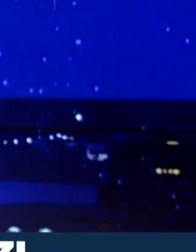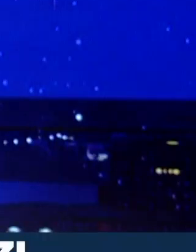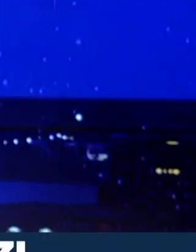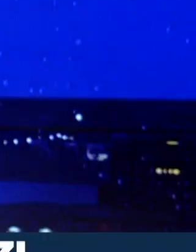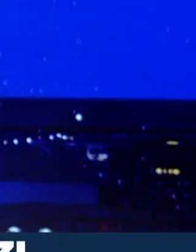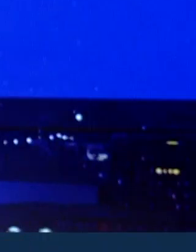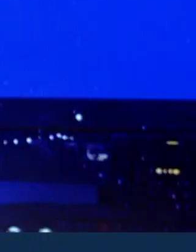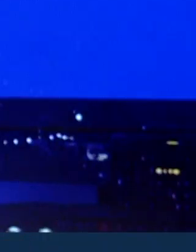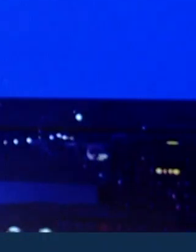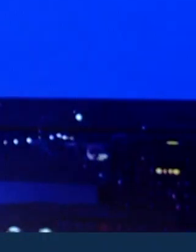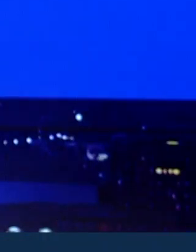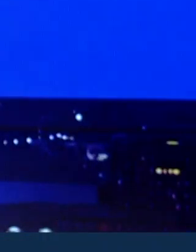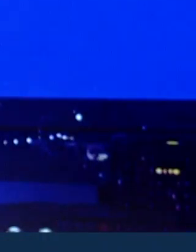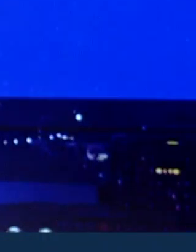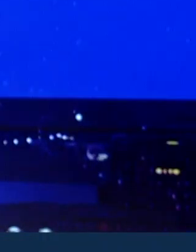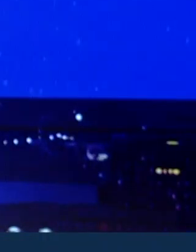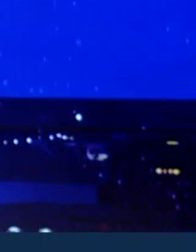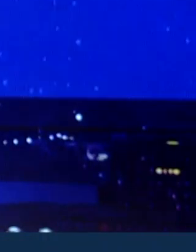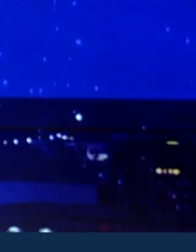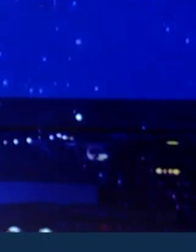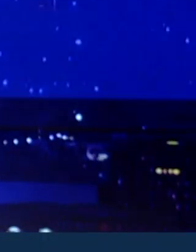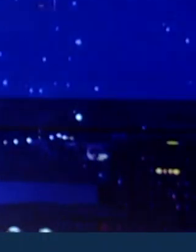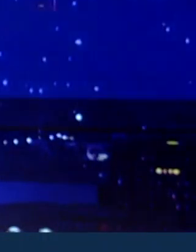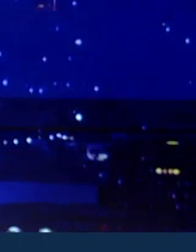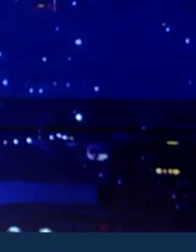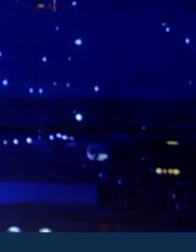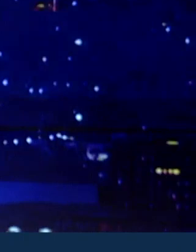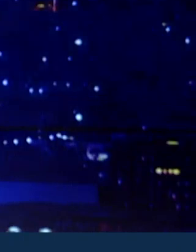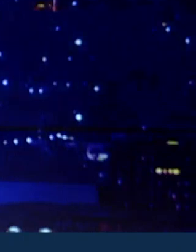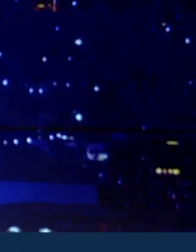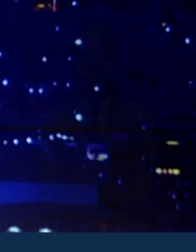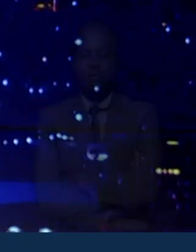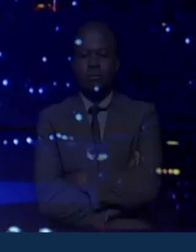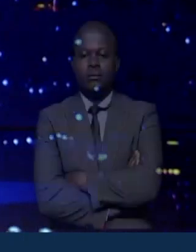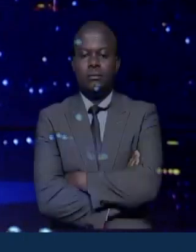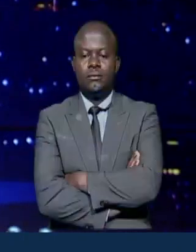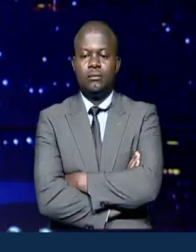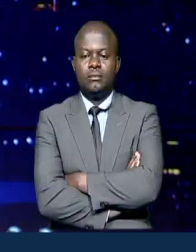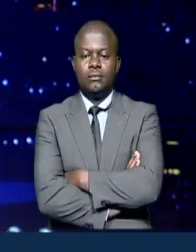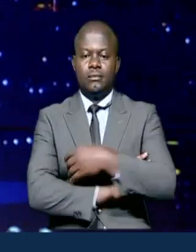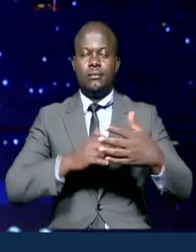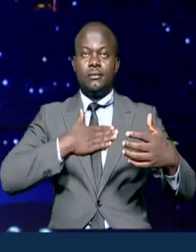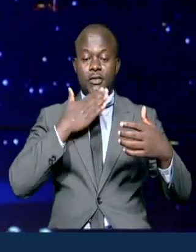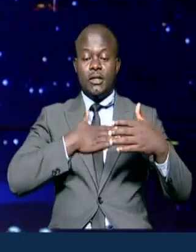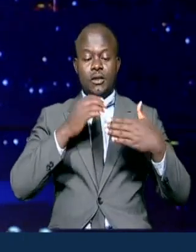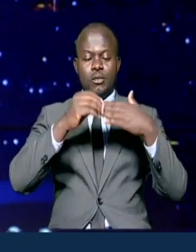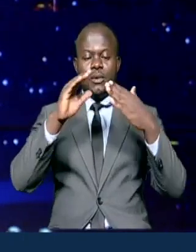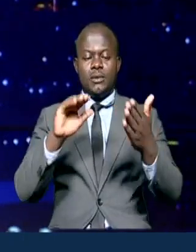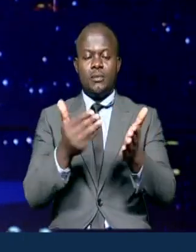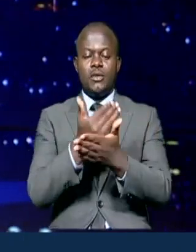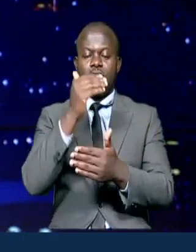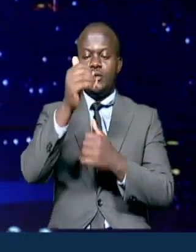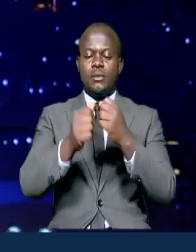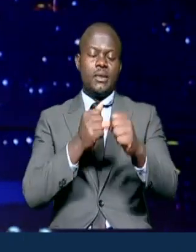mu makuru ajyanye n'iyobokamana w'abakristo b'itorero Anglikani mu Rwanda muri diyoseze ya Butare bishimiye ko babonye umwepiskopi mushya nyuma